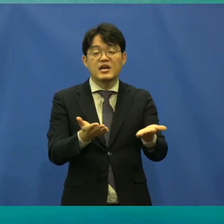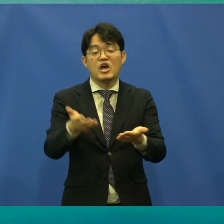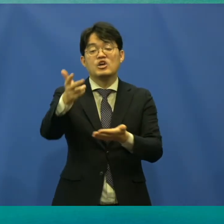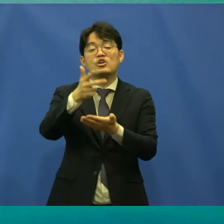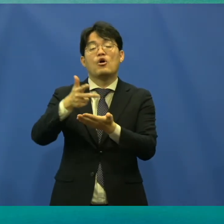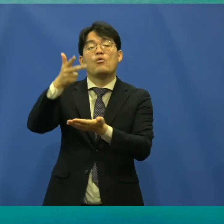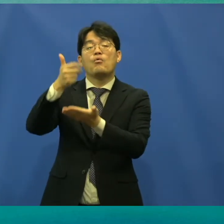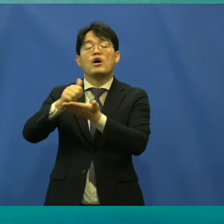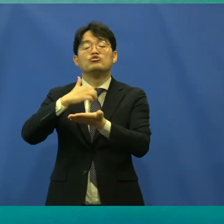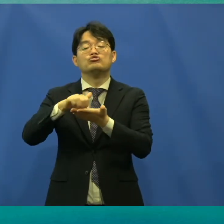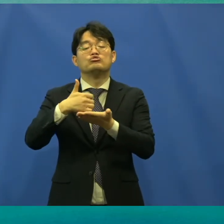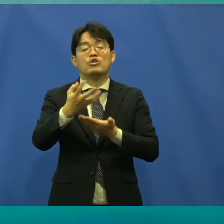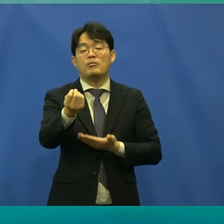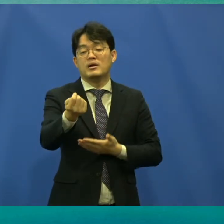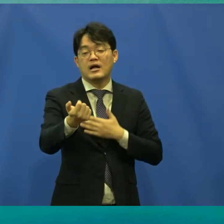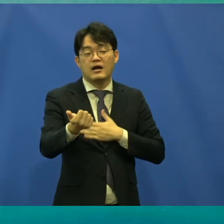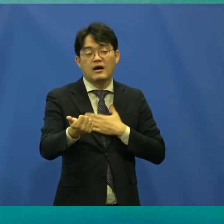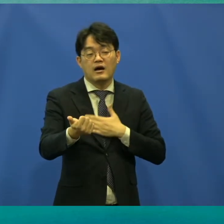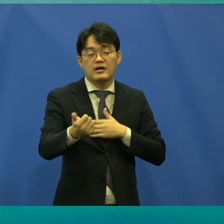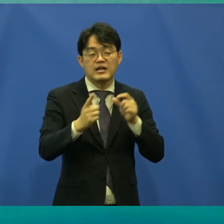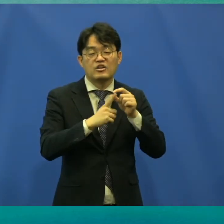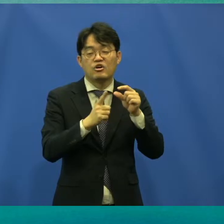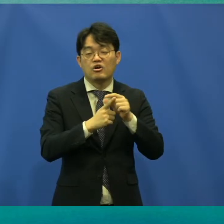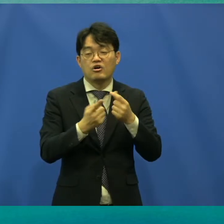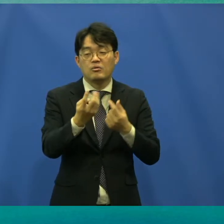25번 나옵니다.